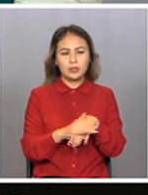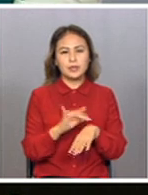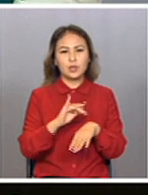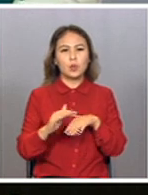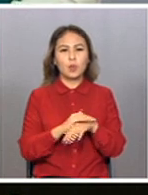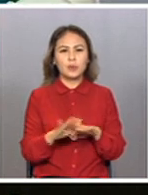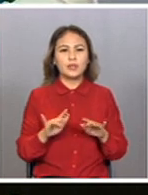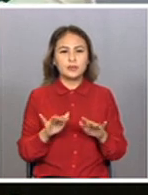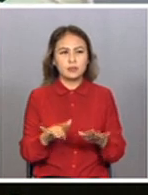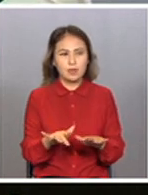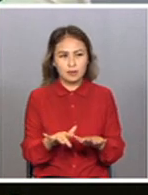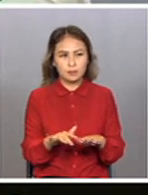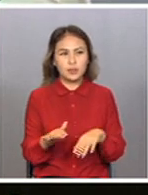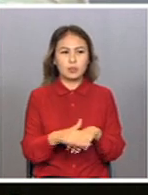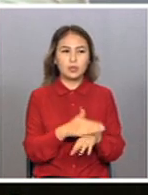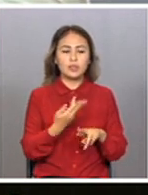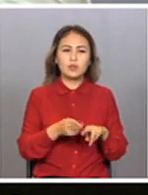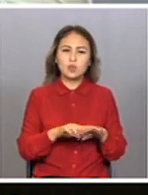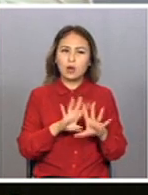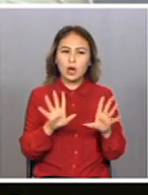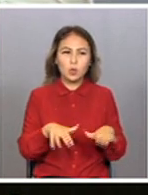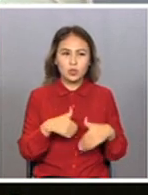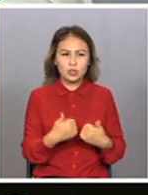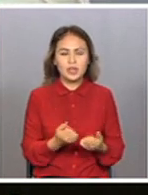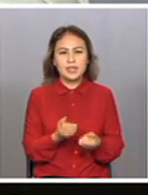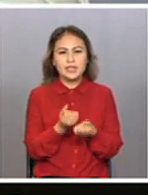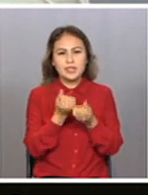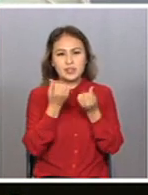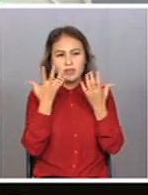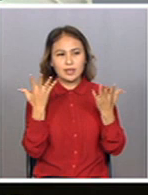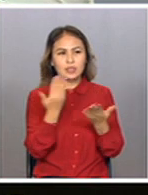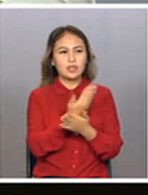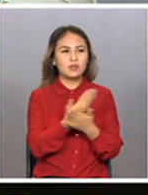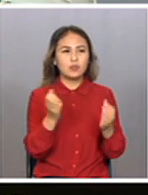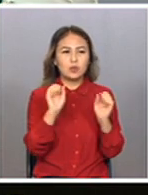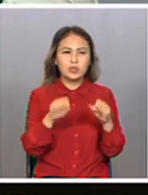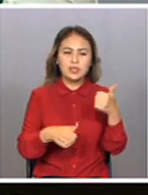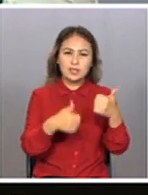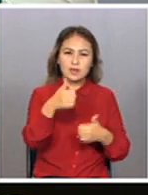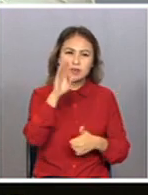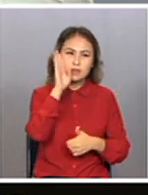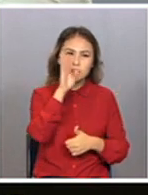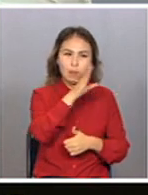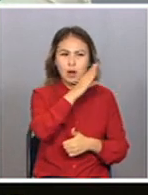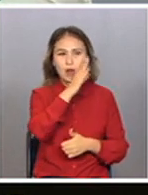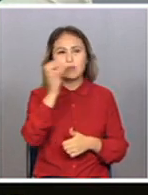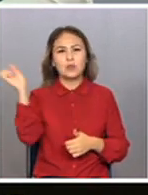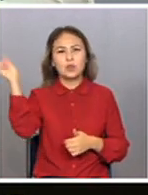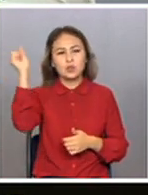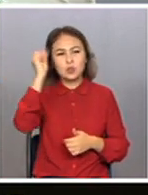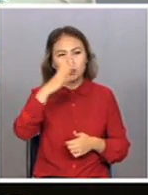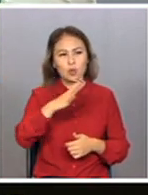добрых делах. Добро – это все хорошее, светлое. Его можно сравнить с